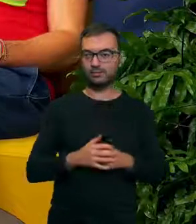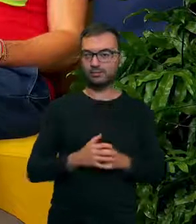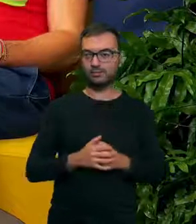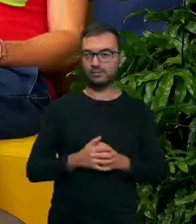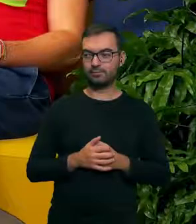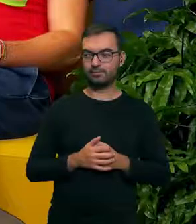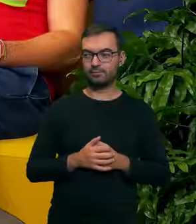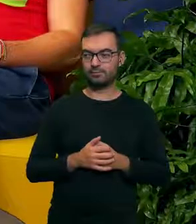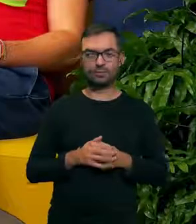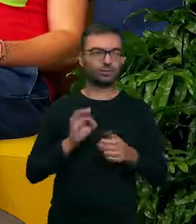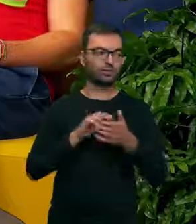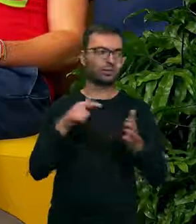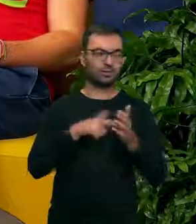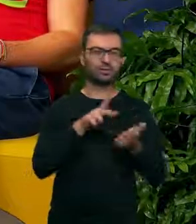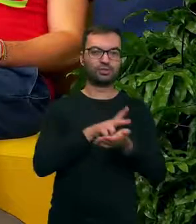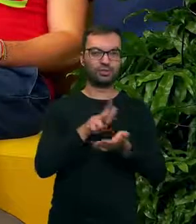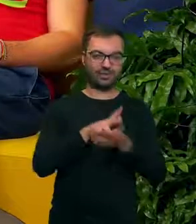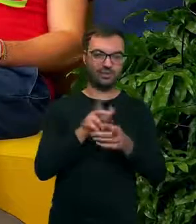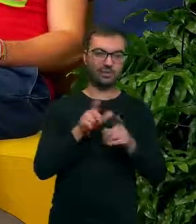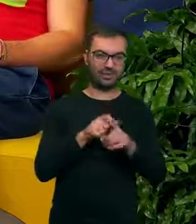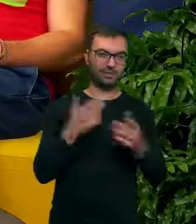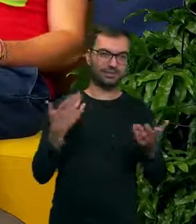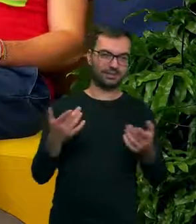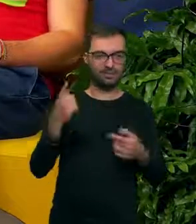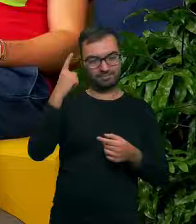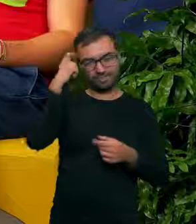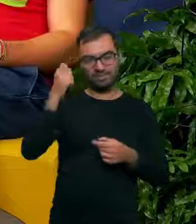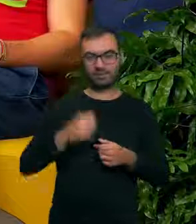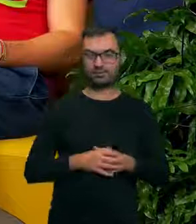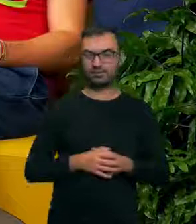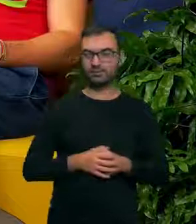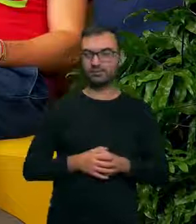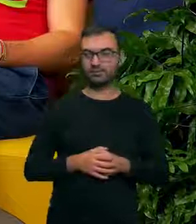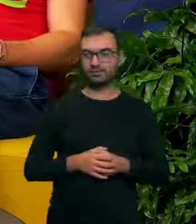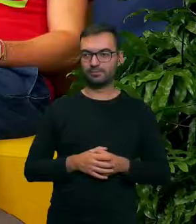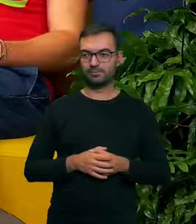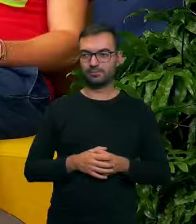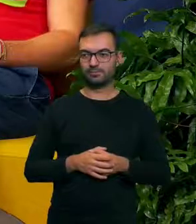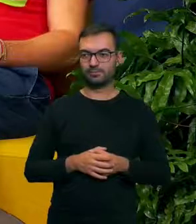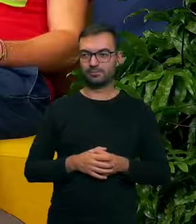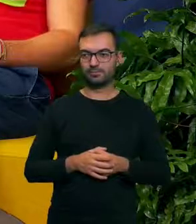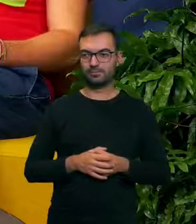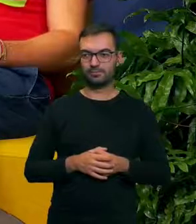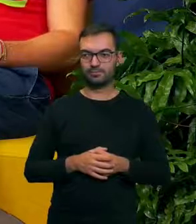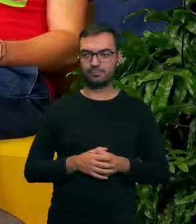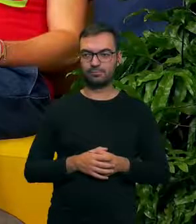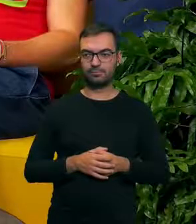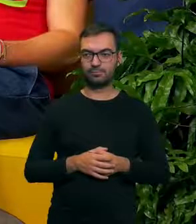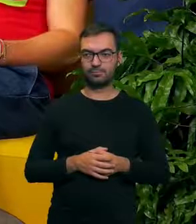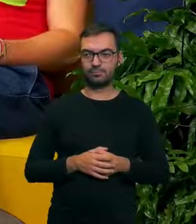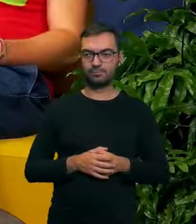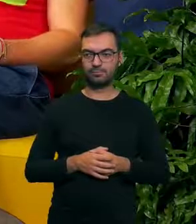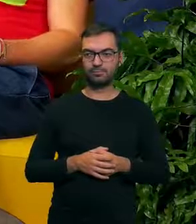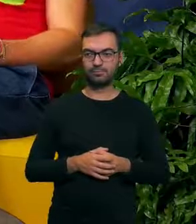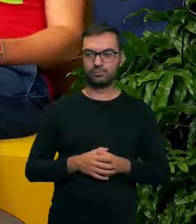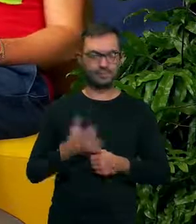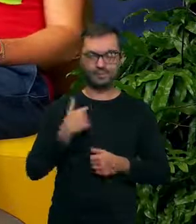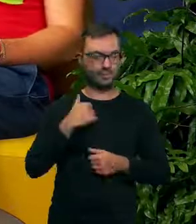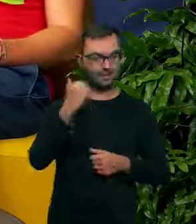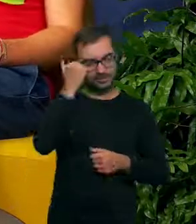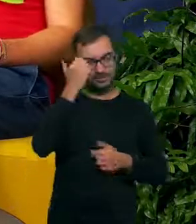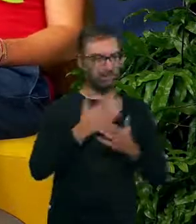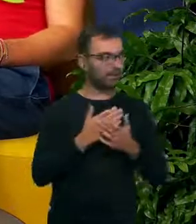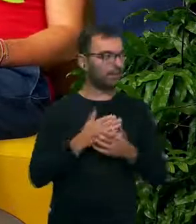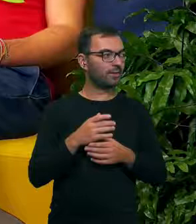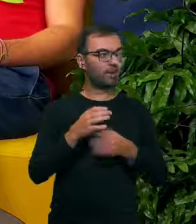jest pierwszy. 13. Halo? Dzisiaj jest 13 października. Trzeba o tym pamiętać. No dobrze, ja nie jestem w prawdzie przesądna, ale. Historię opowiesz